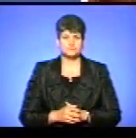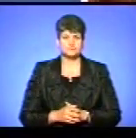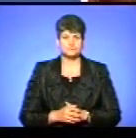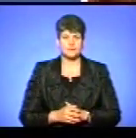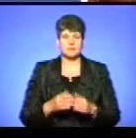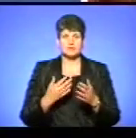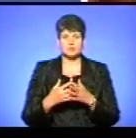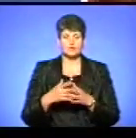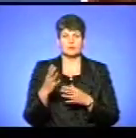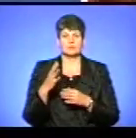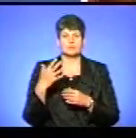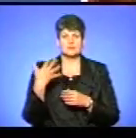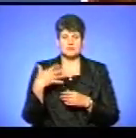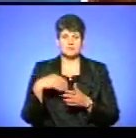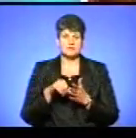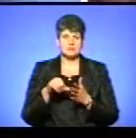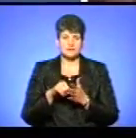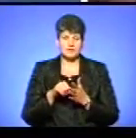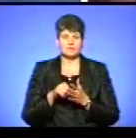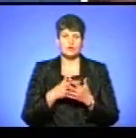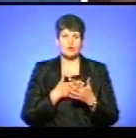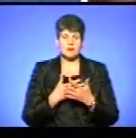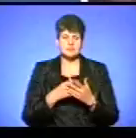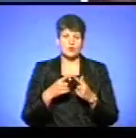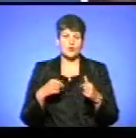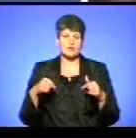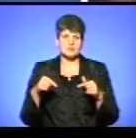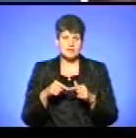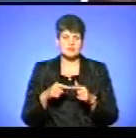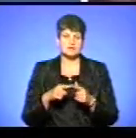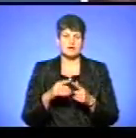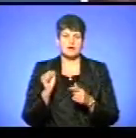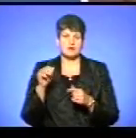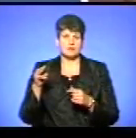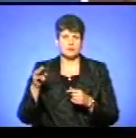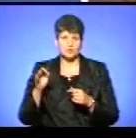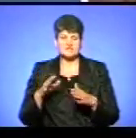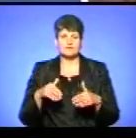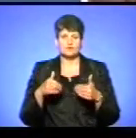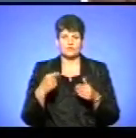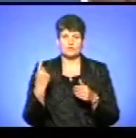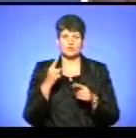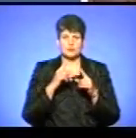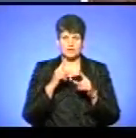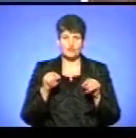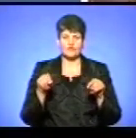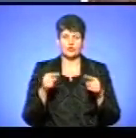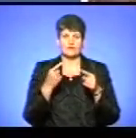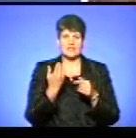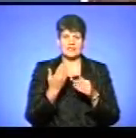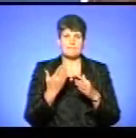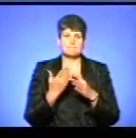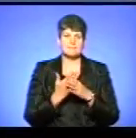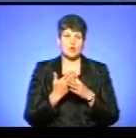Понад півсотні представників громадських організацій, вояків, ветеранів та волонтерів АТО звернулися до обласної ради щодо відновлення їх пільгового